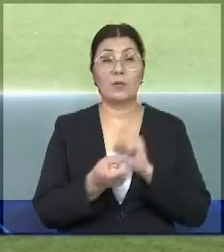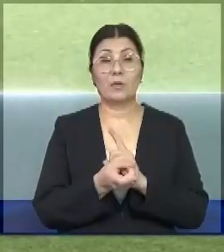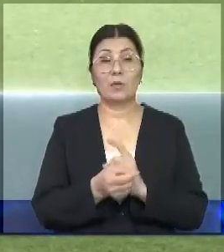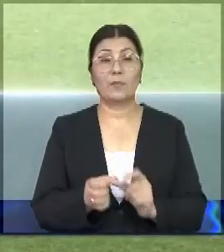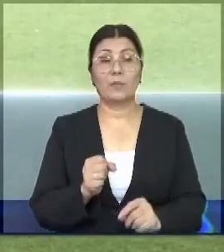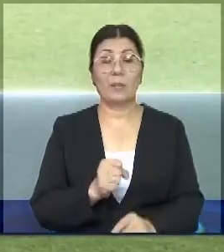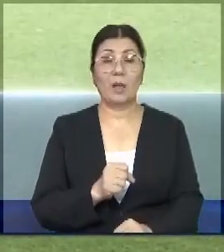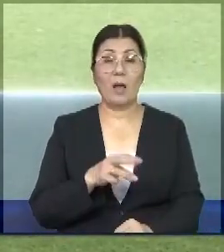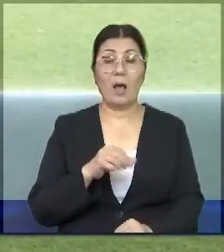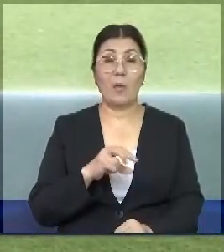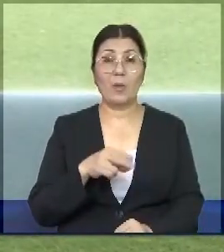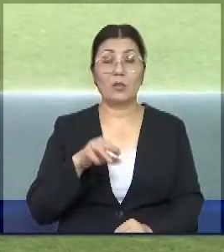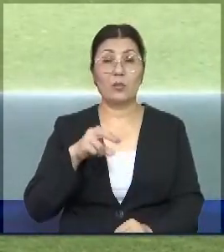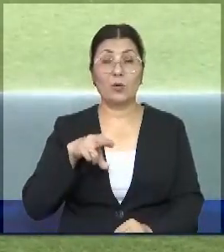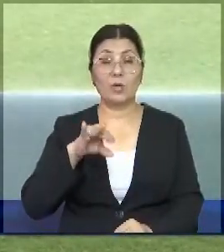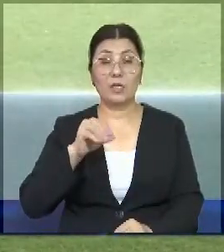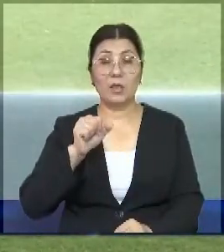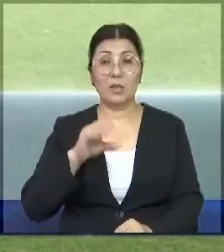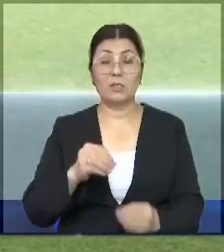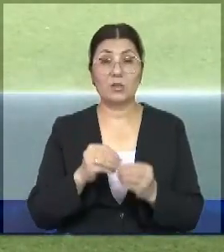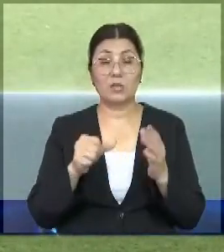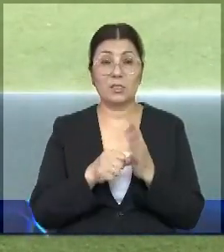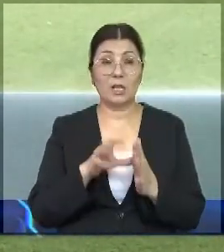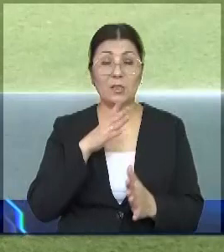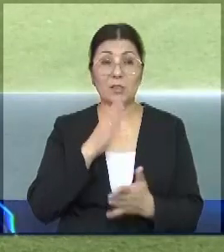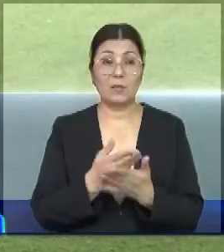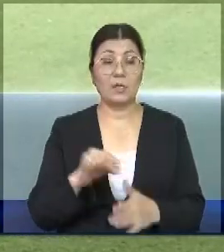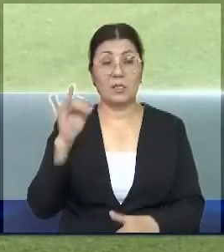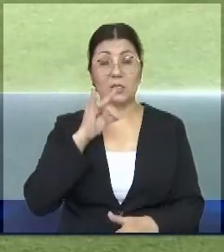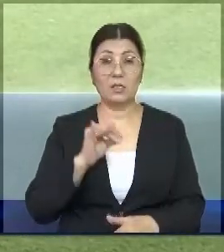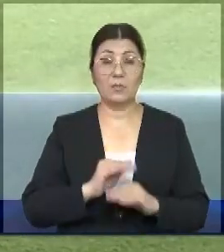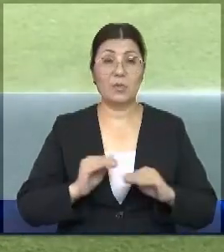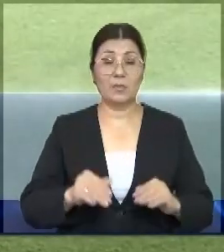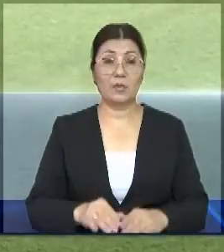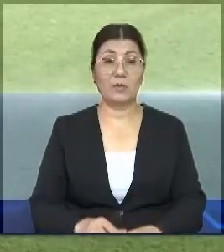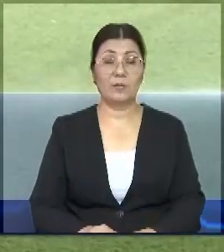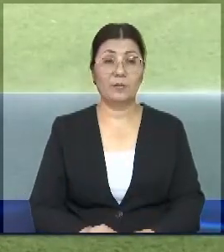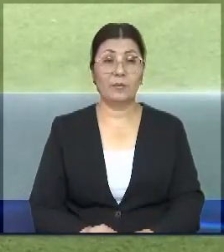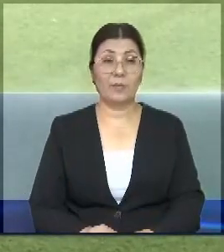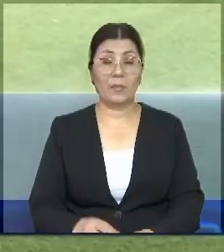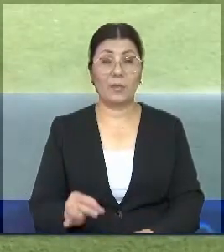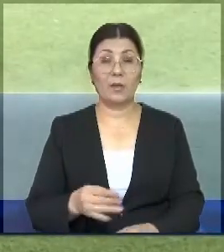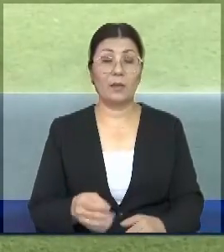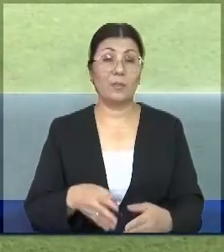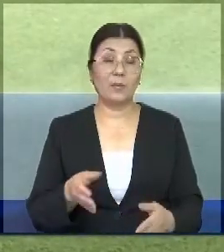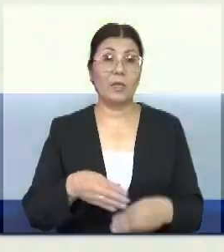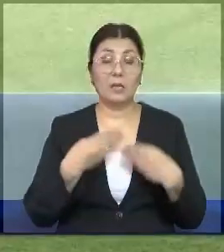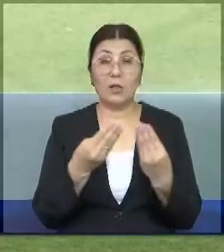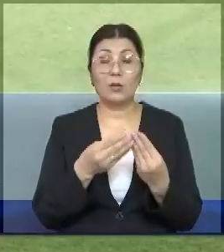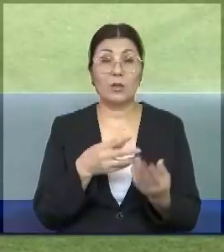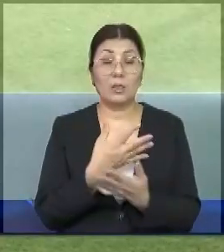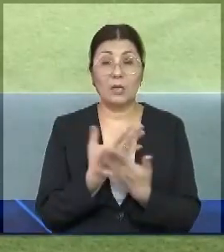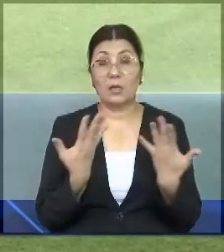перемен Меня зовут Анжел Диас Мне 16 лет интерес к футболу у меня с детства футбол нравится тем что он даёт разные эмоции уже успел